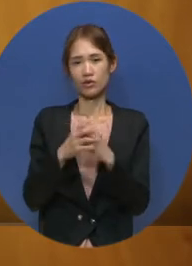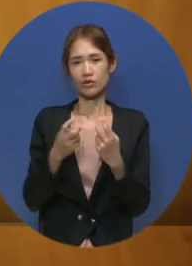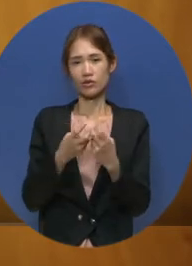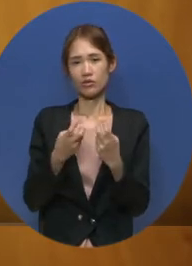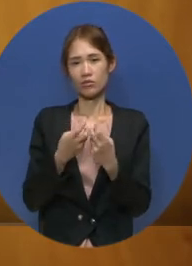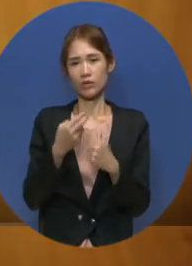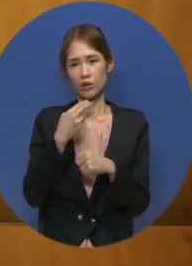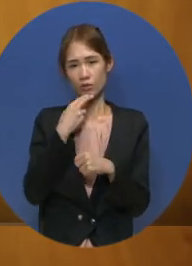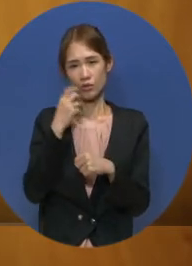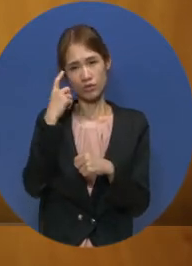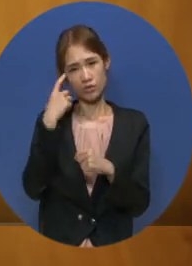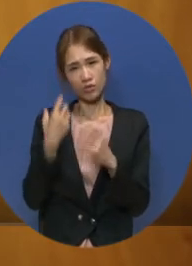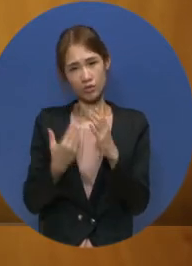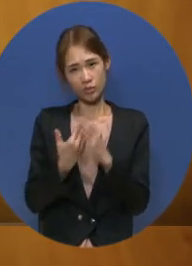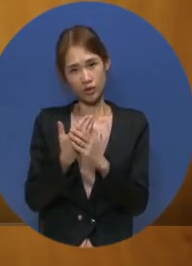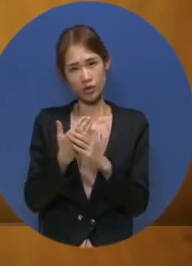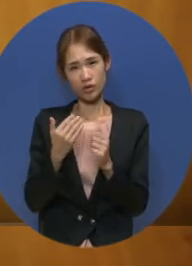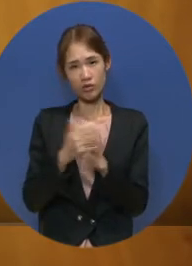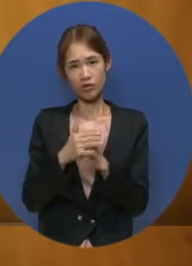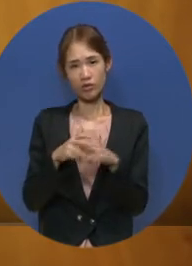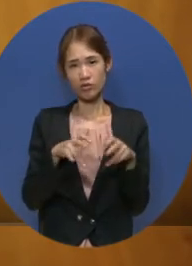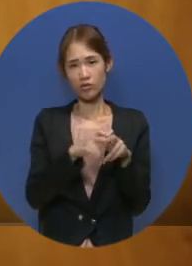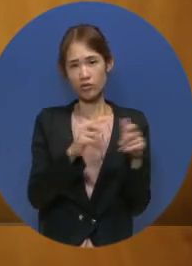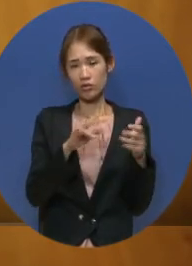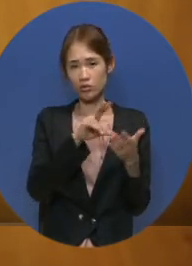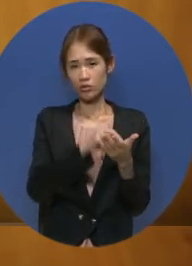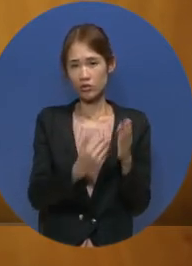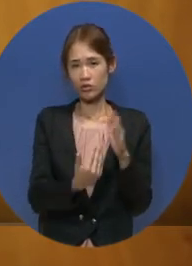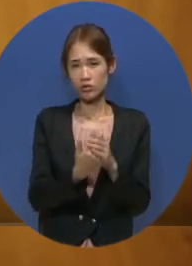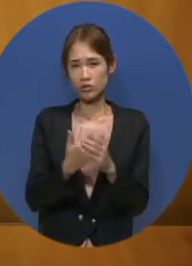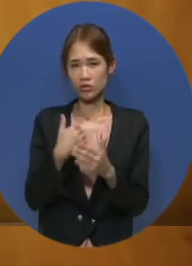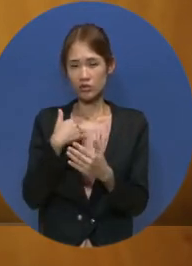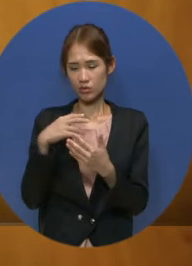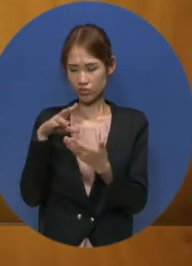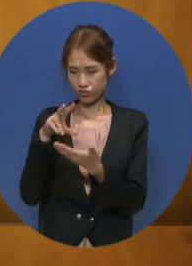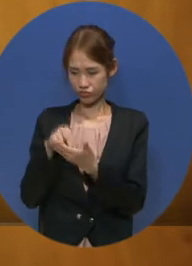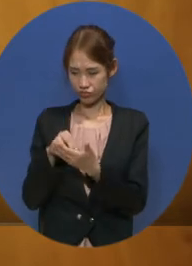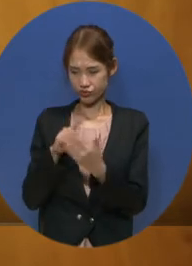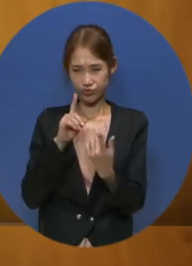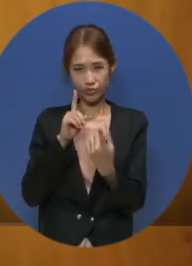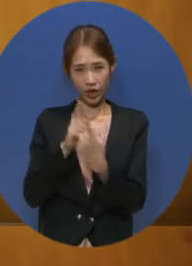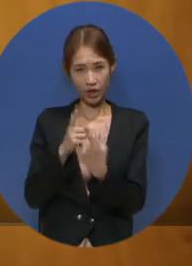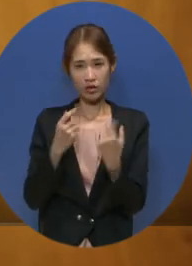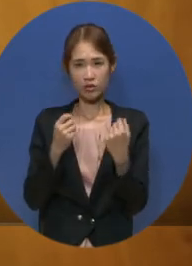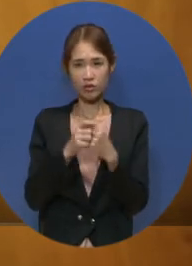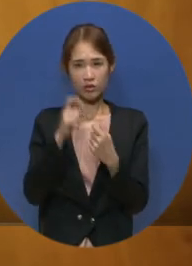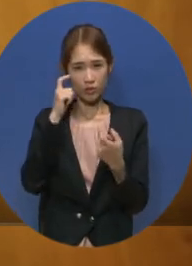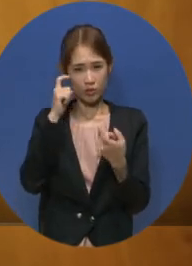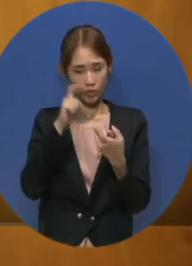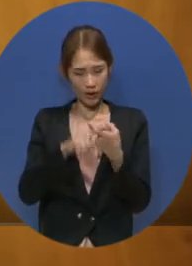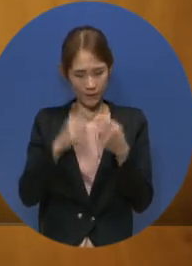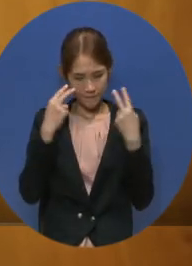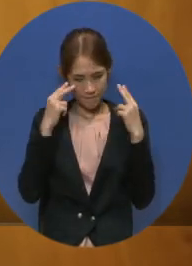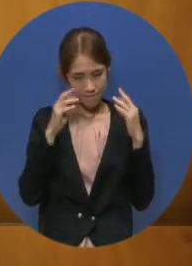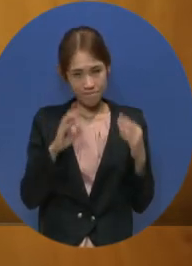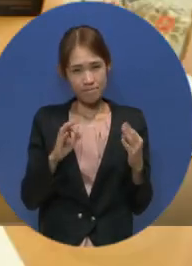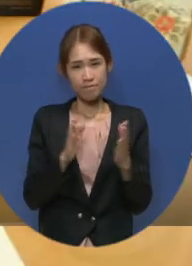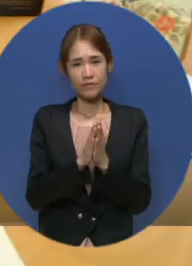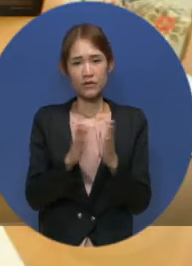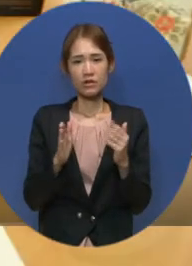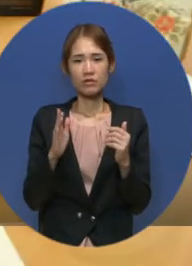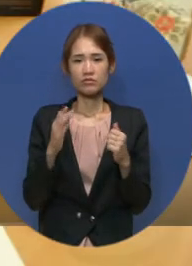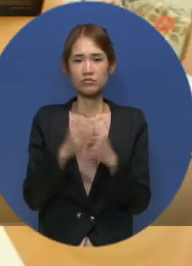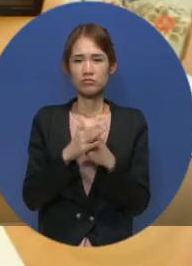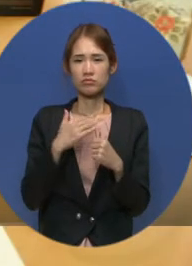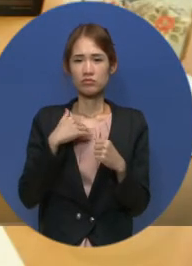없겠구나 하는 생각을 하게 되면서 장애인 문제에 대해서 굉장히 이제 나의 문제인 것처럼 굉장히 관심을 가지고 바라보게 되었고요.